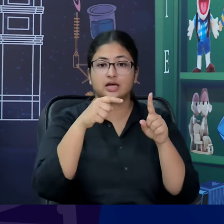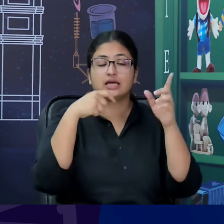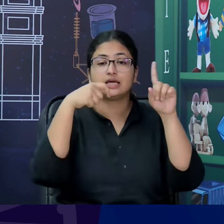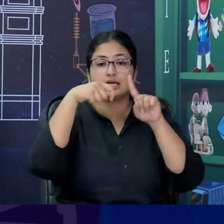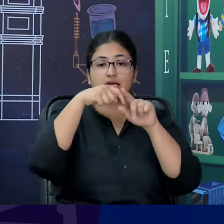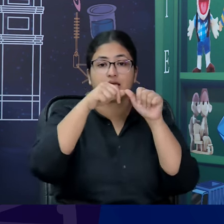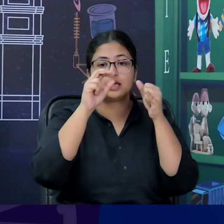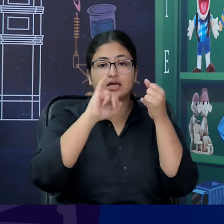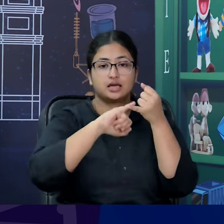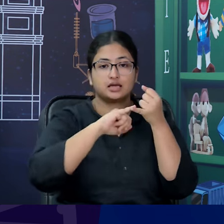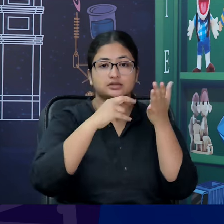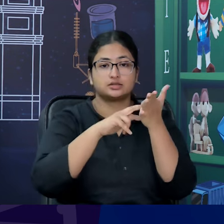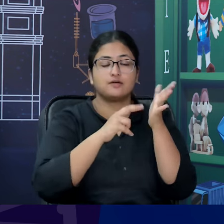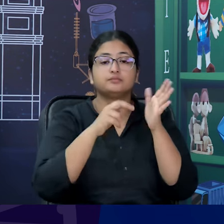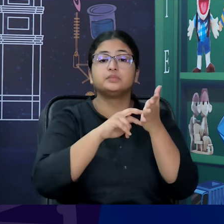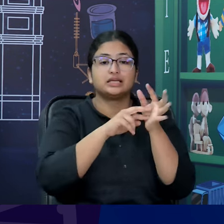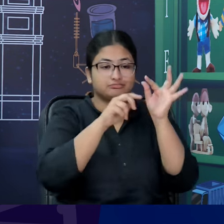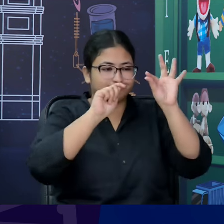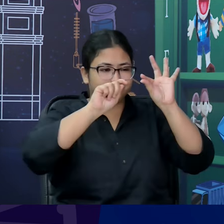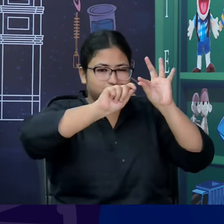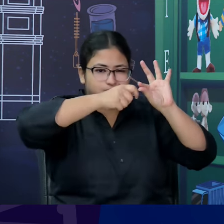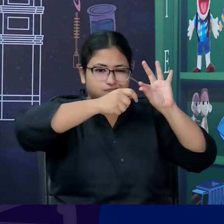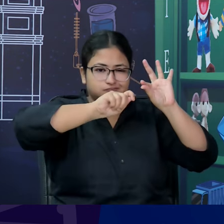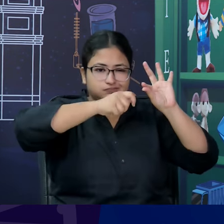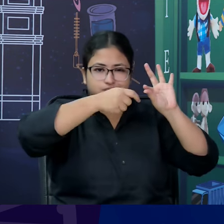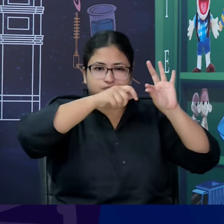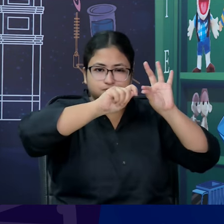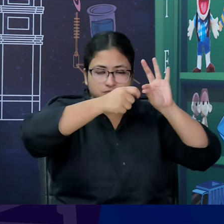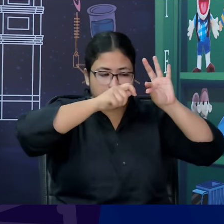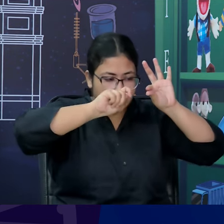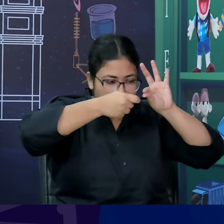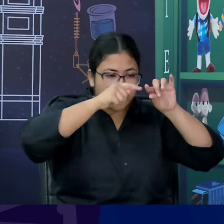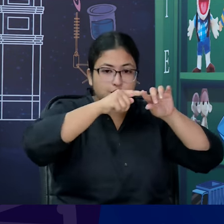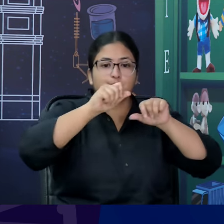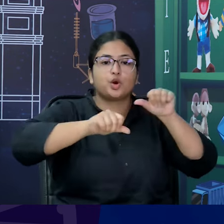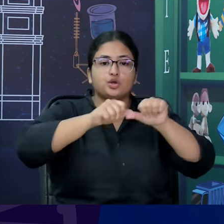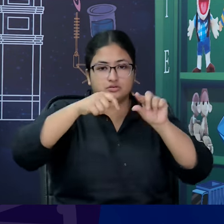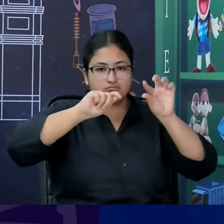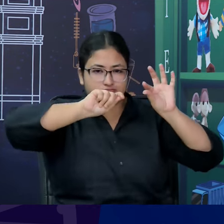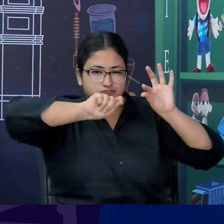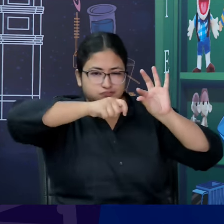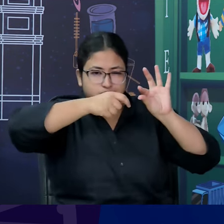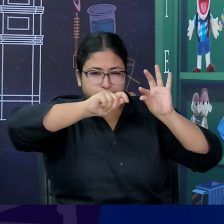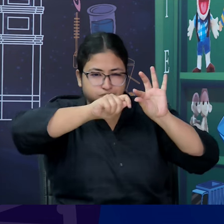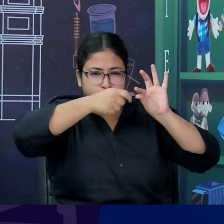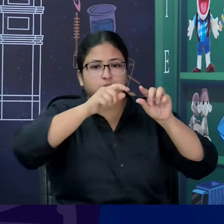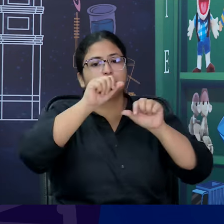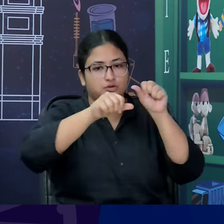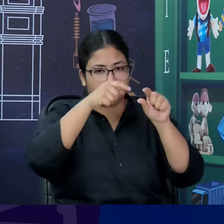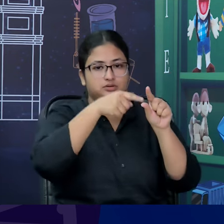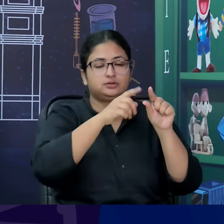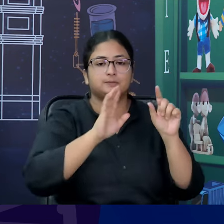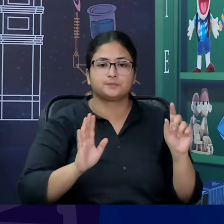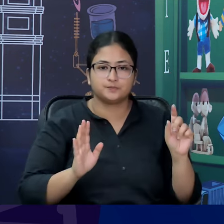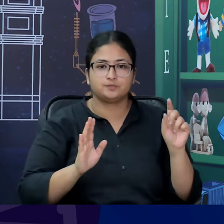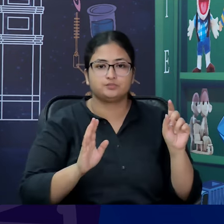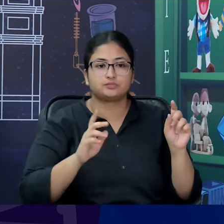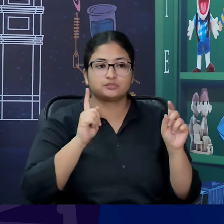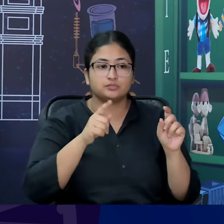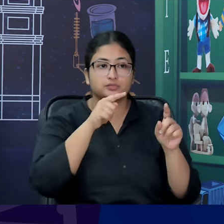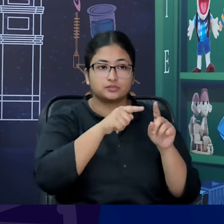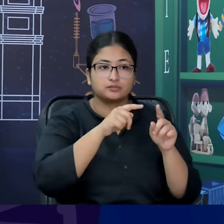पर पेस को कसने की बात की जा रही है कविता में लेकिन कसाव अगर आप उस उसके मायने